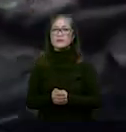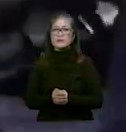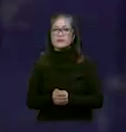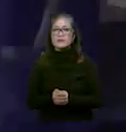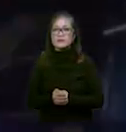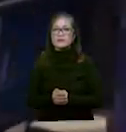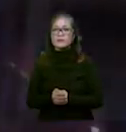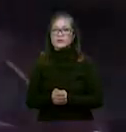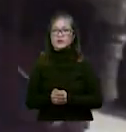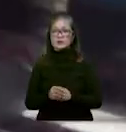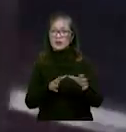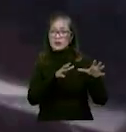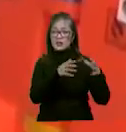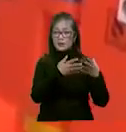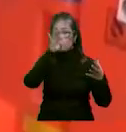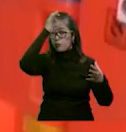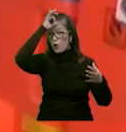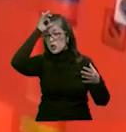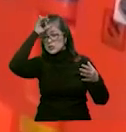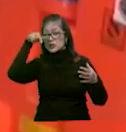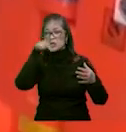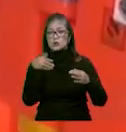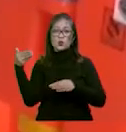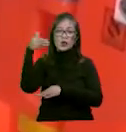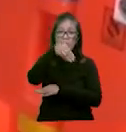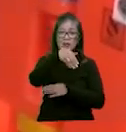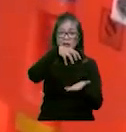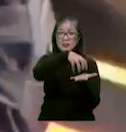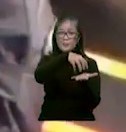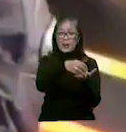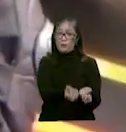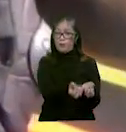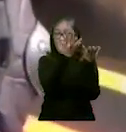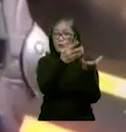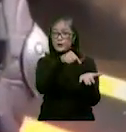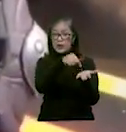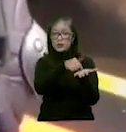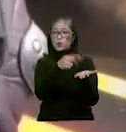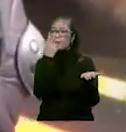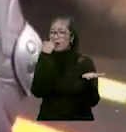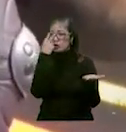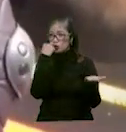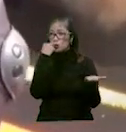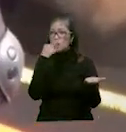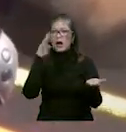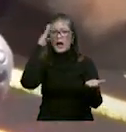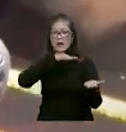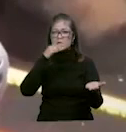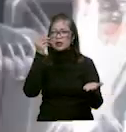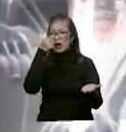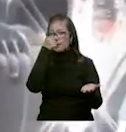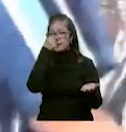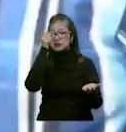Tim Puslapor Bareskrim Polri tiba di lokasi ledakan bom bunuh diri di Polsek Astana Anyar, Kota Bandung, Kamis siang. Bersama tim